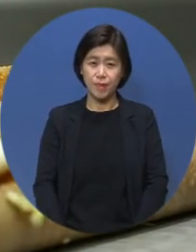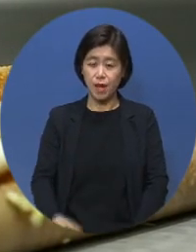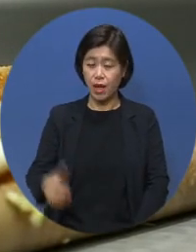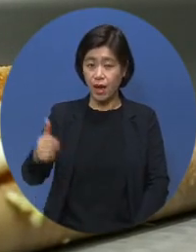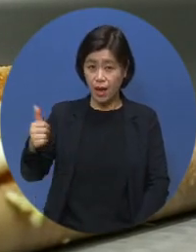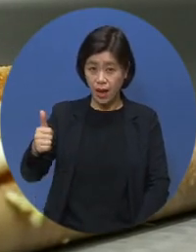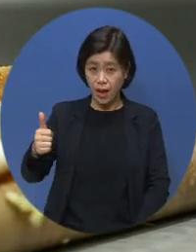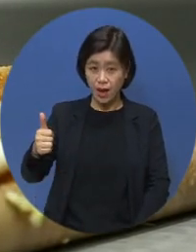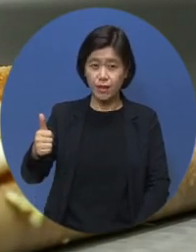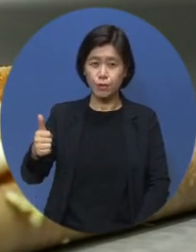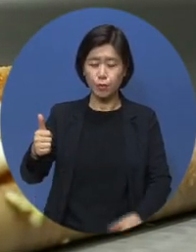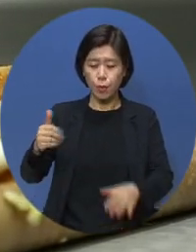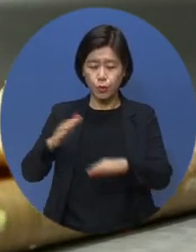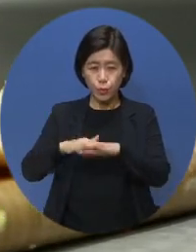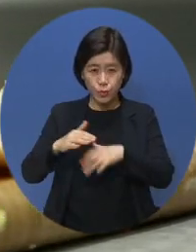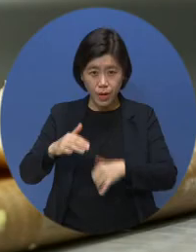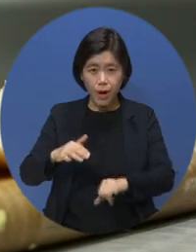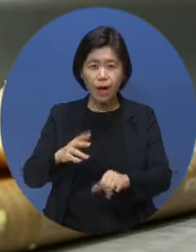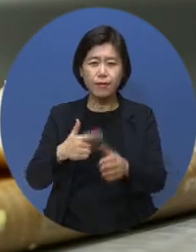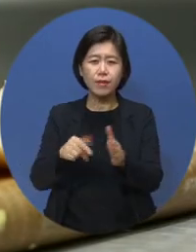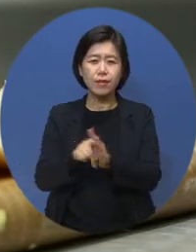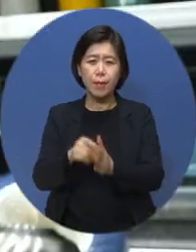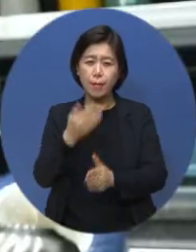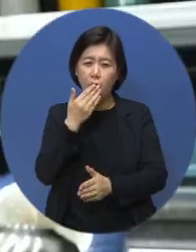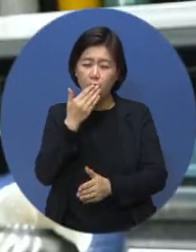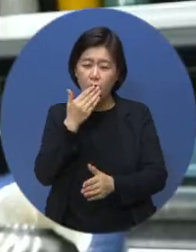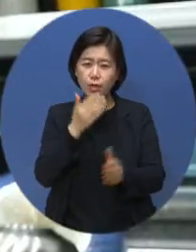손녀의 끼니를 준비하시는 어머니